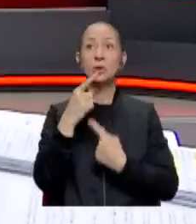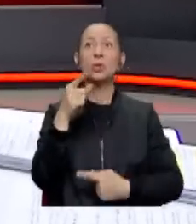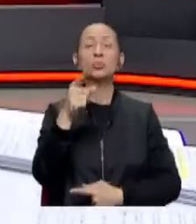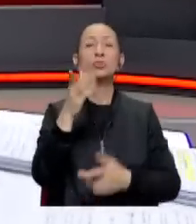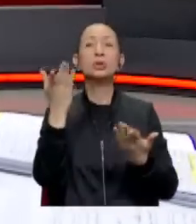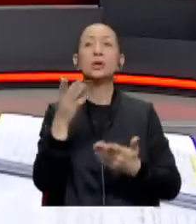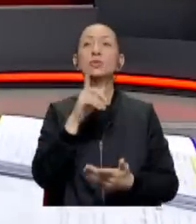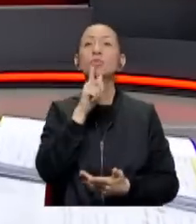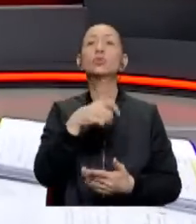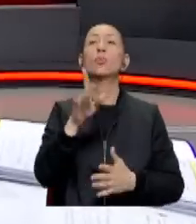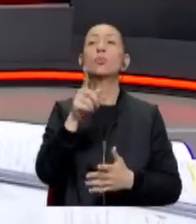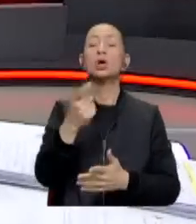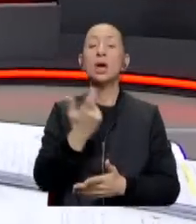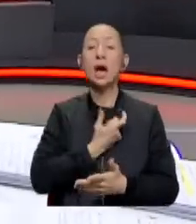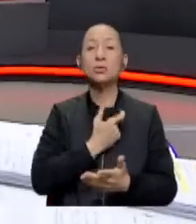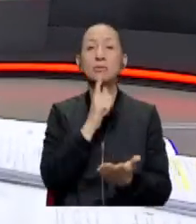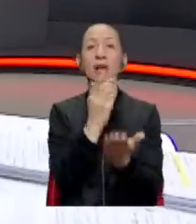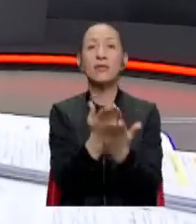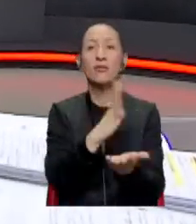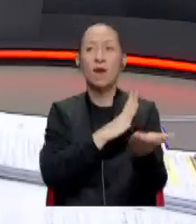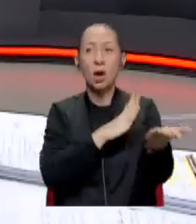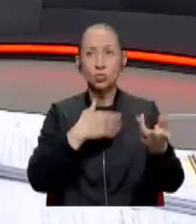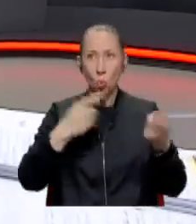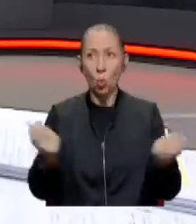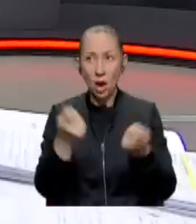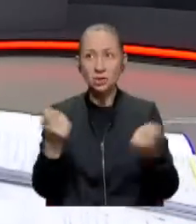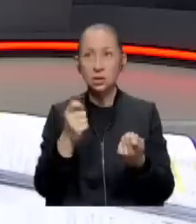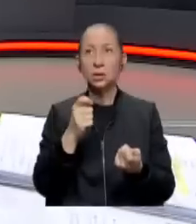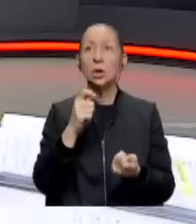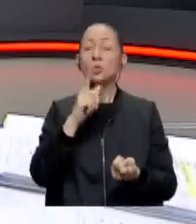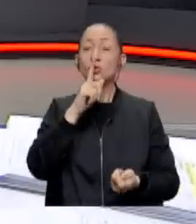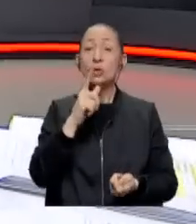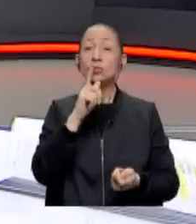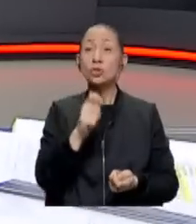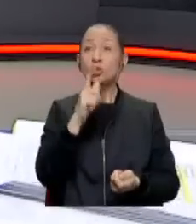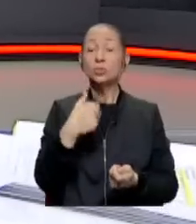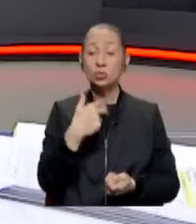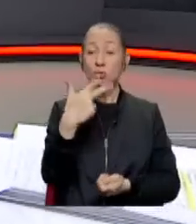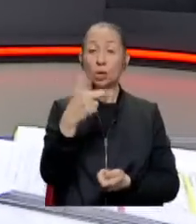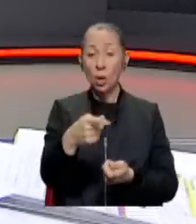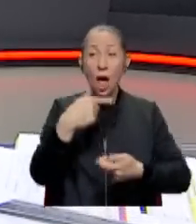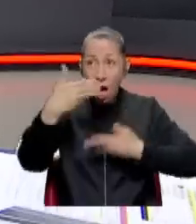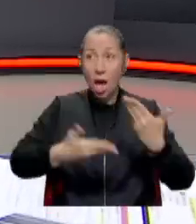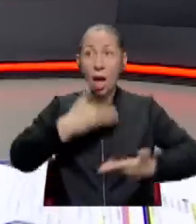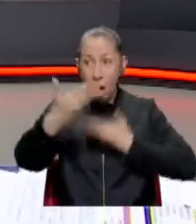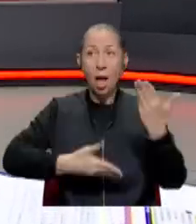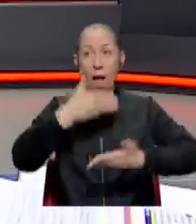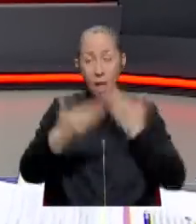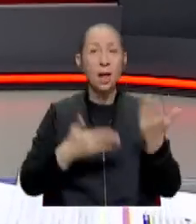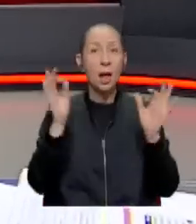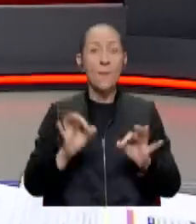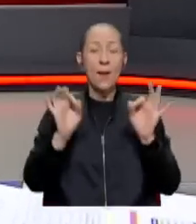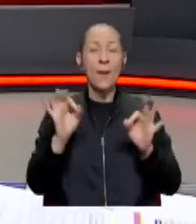bu zaten vaat bile değil bunun kanun teklifi var az uğraşmadık bunlarla bu atlat diyorlar Biz üç seneden beri bunları dile getiriyoruz ya burada